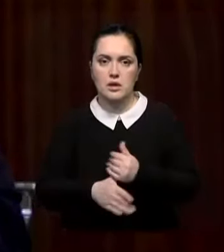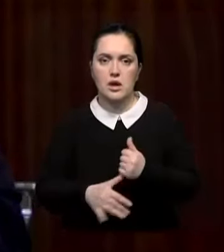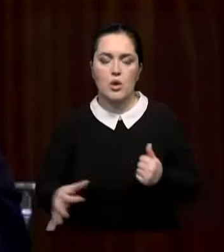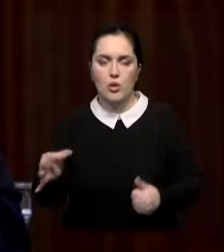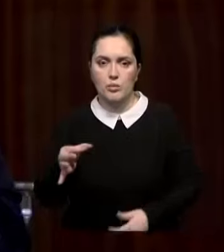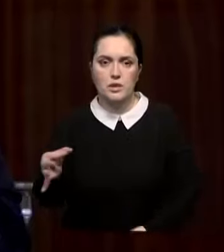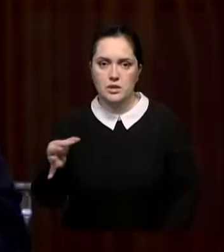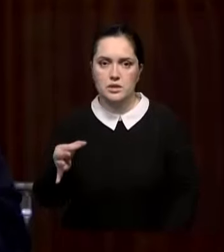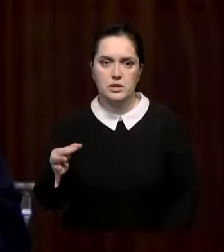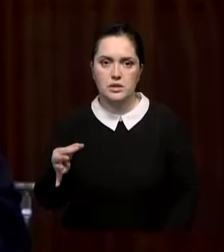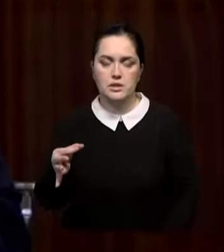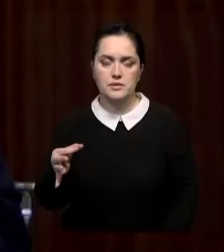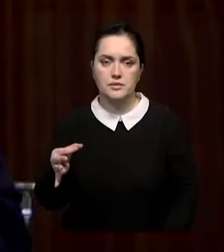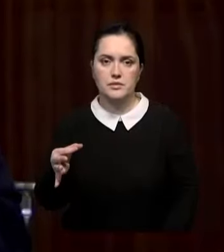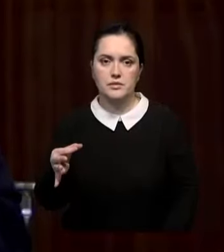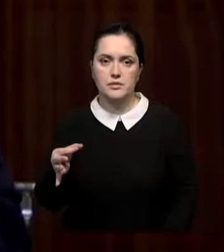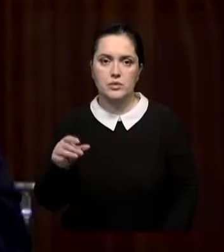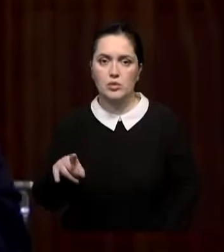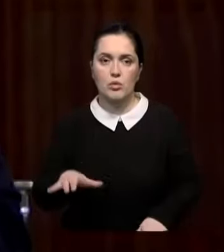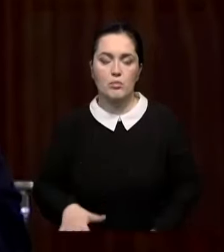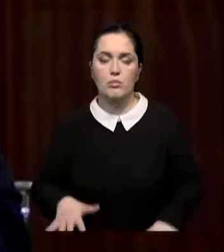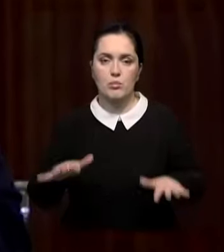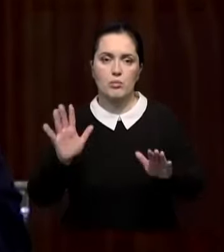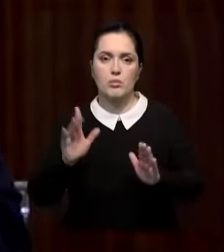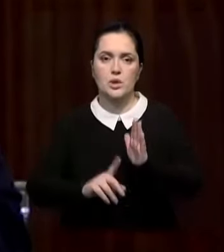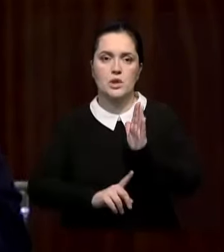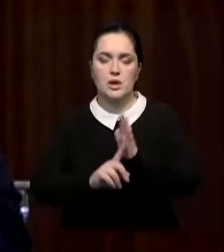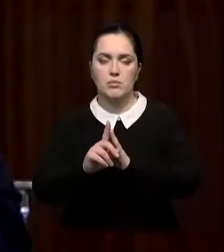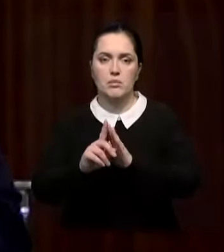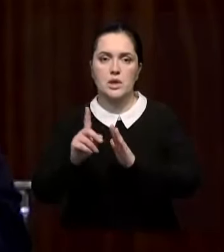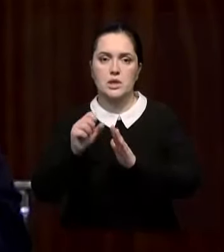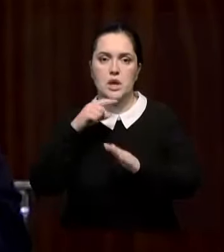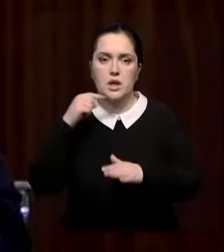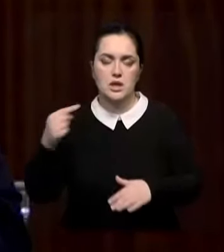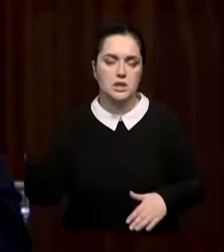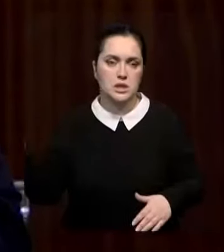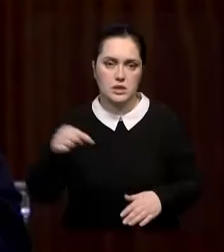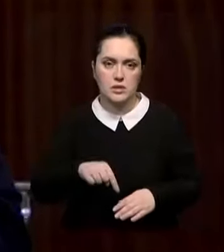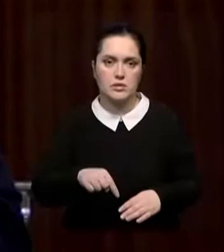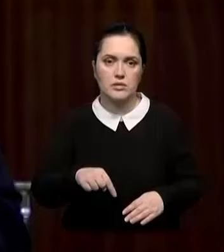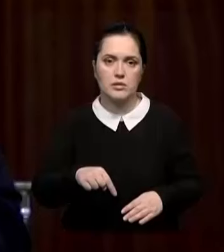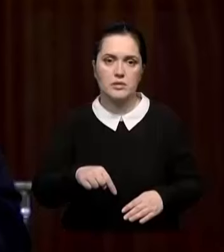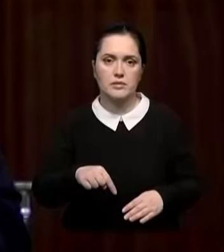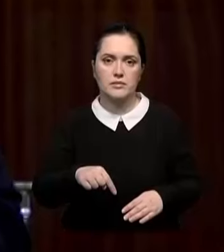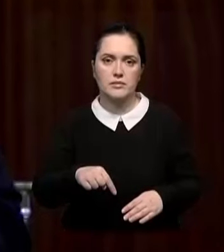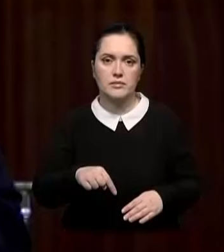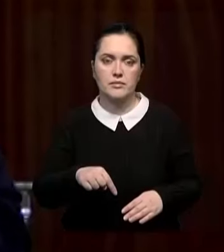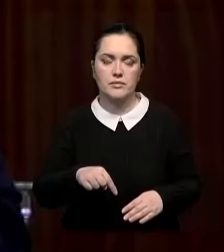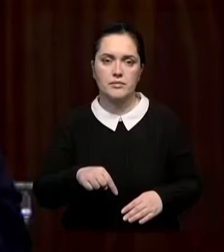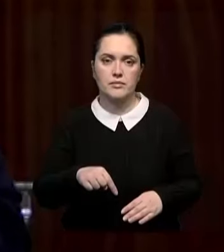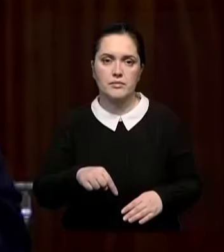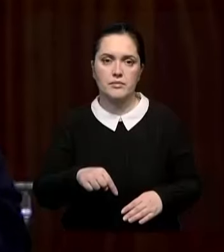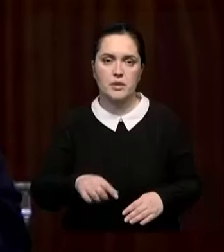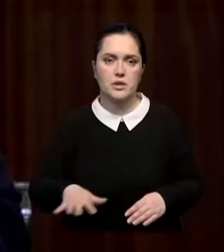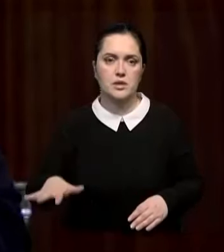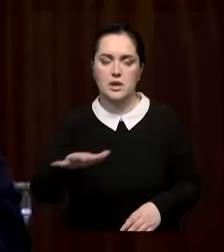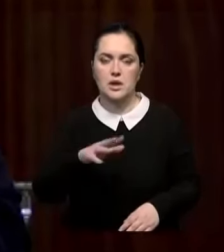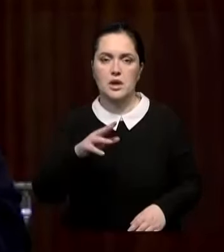области. Тот паводок, который придет из-за пределов Российской Федерации и притоков на